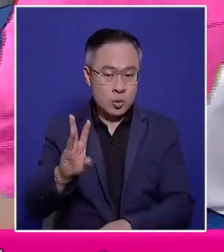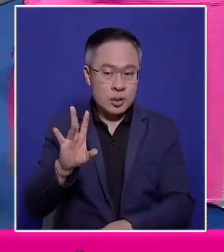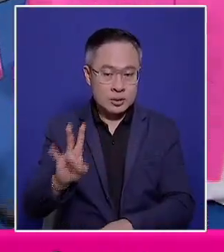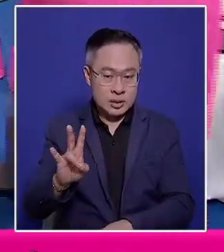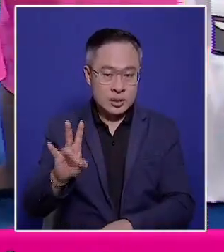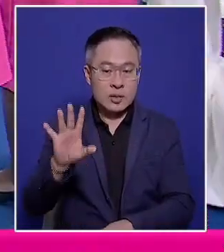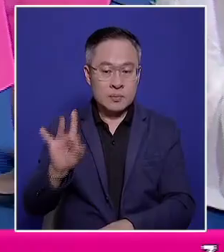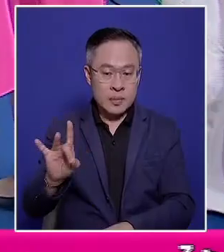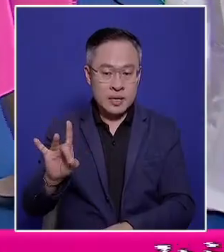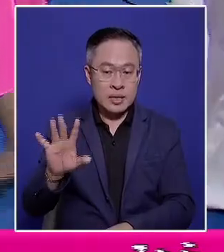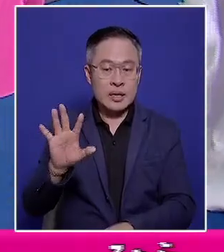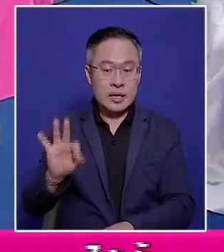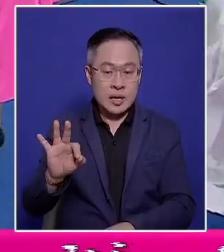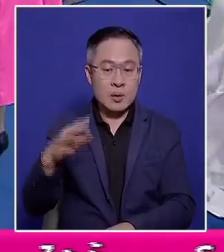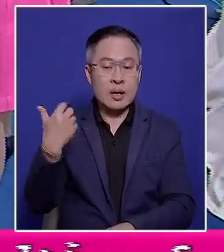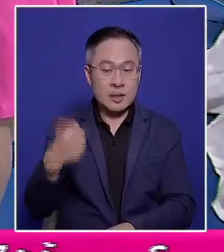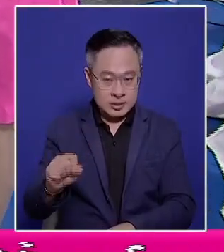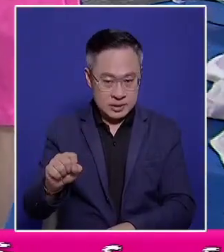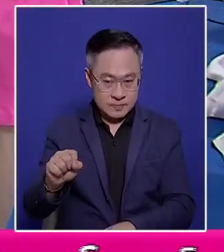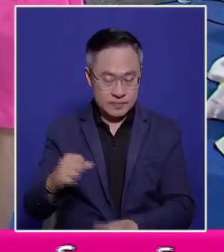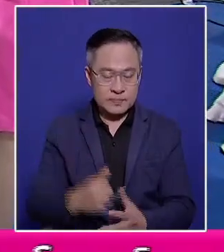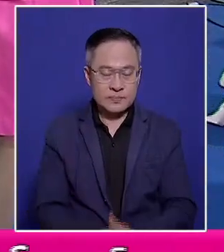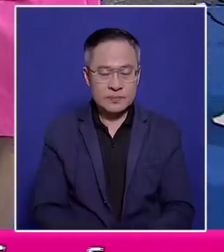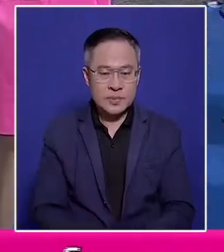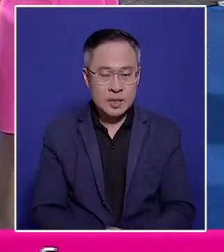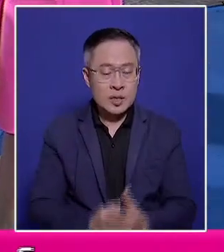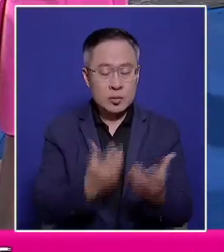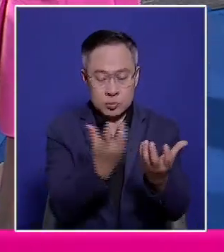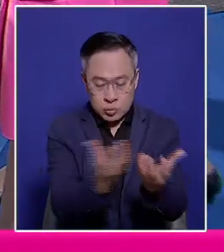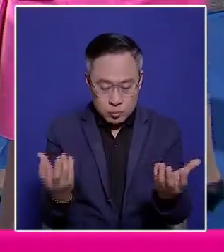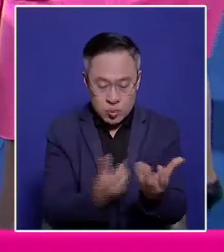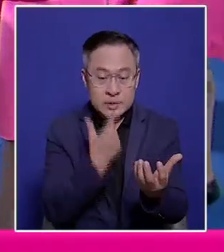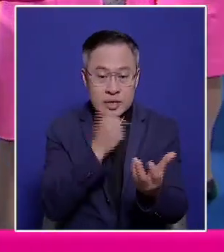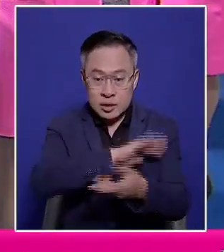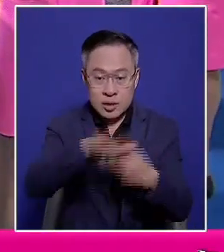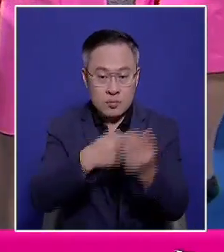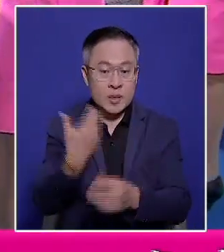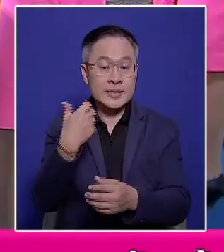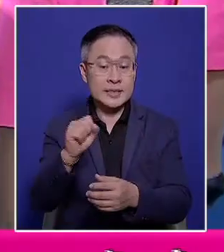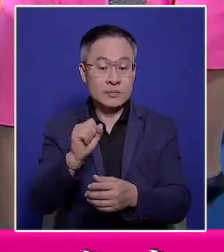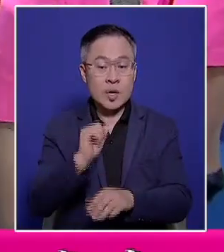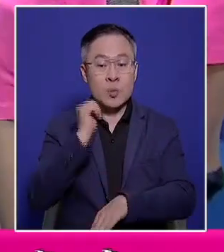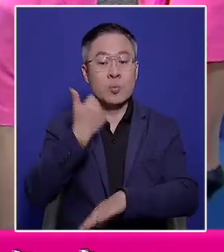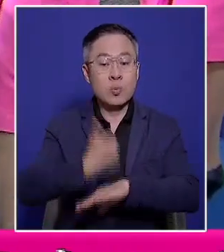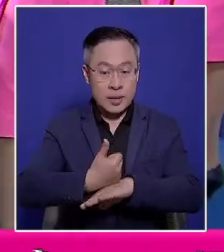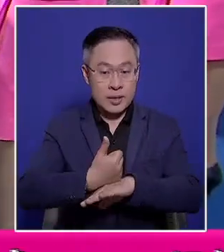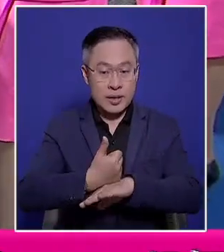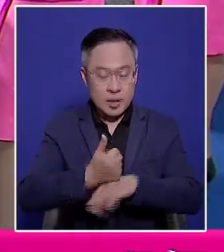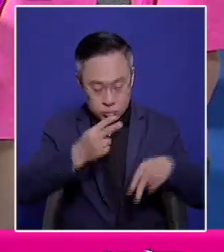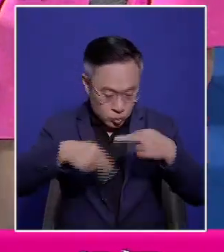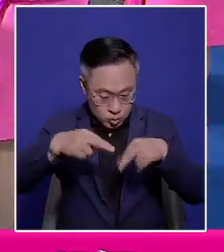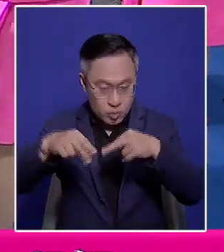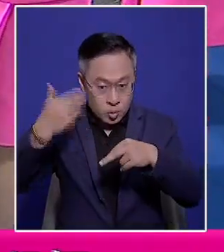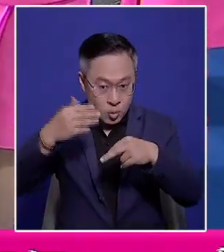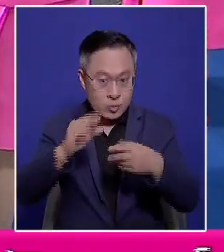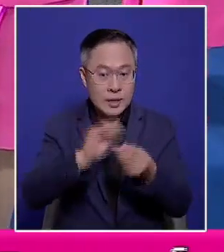7 8 9และ10จำนวน10ลูกให้ประธานกรรมการตรวจสอบว่ามี